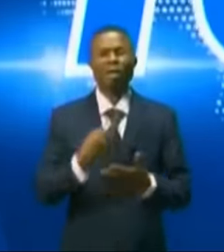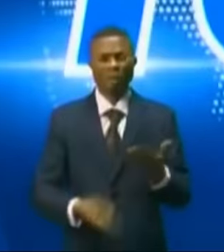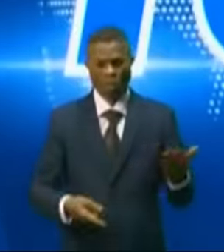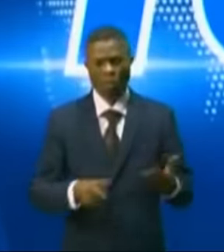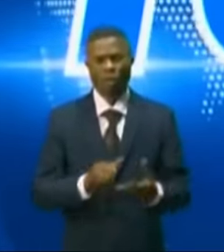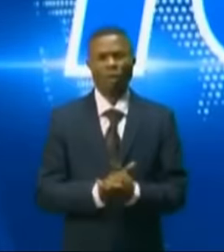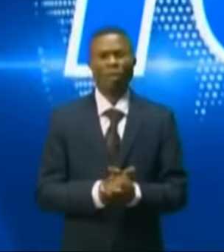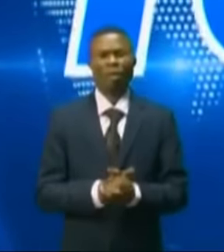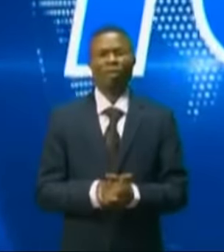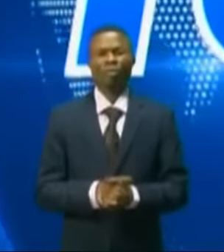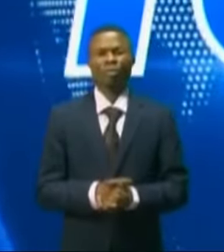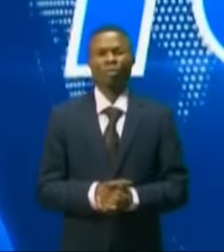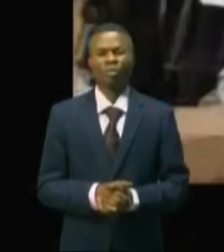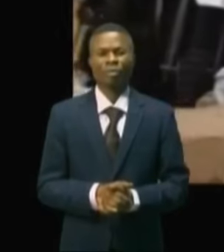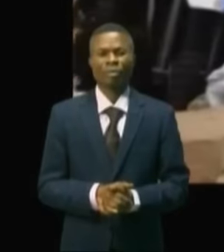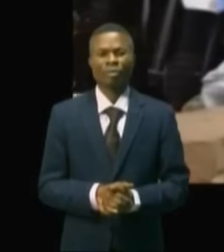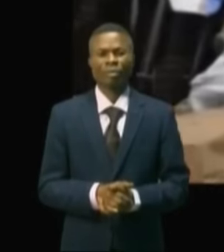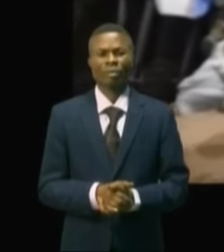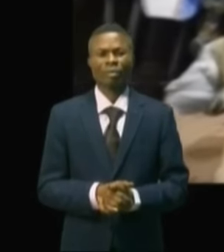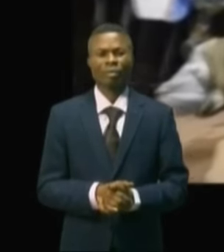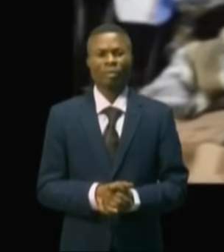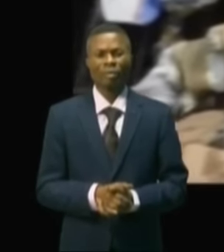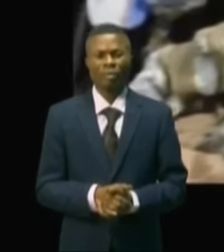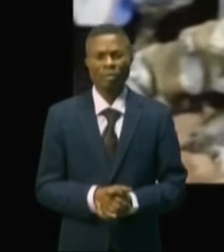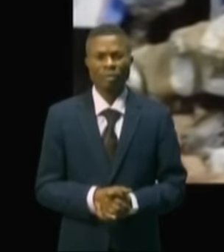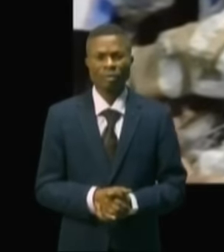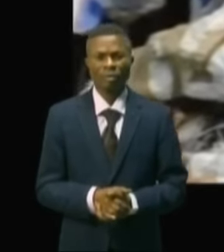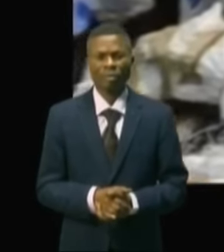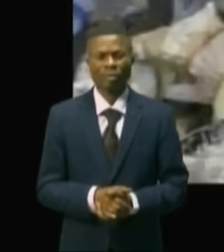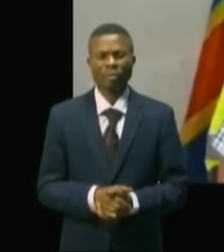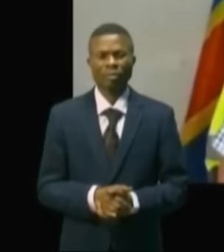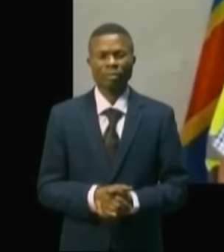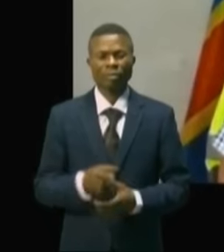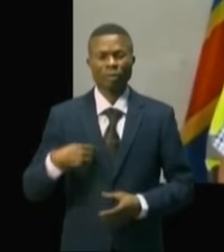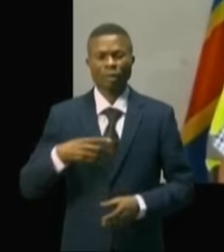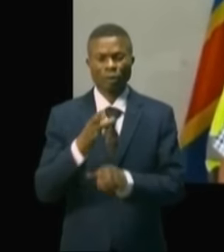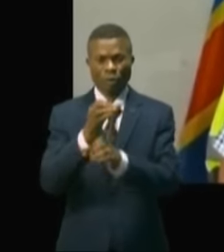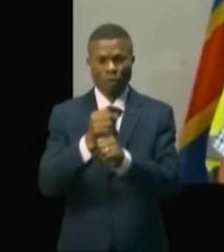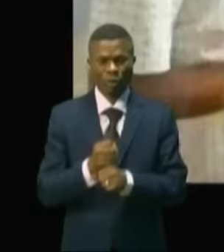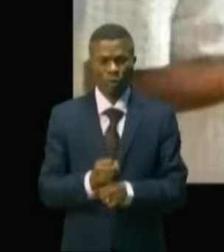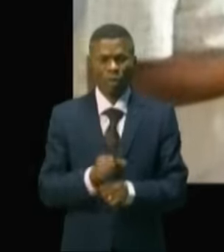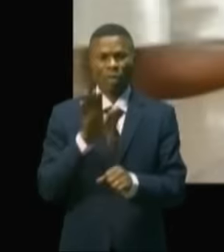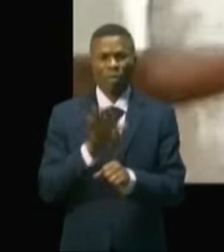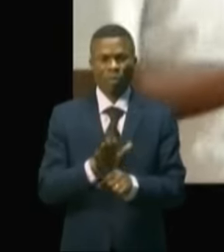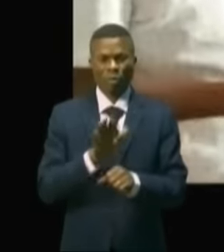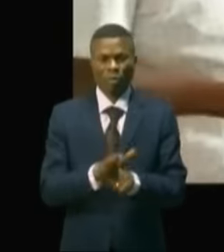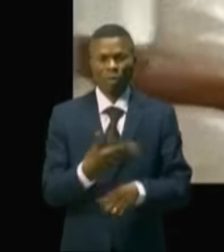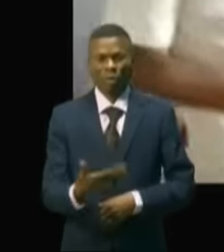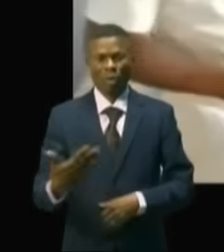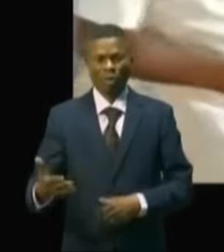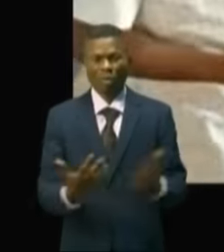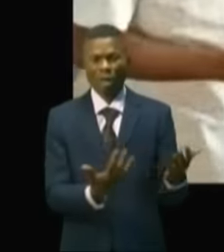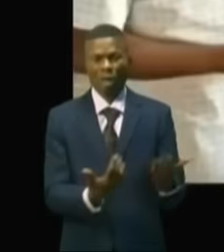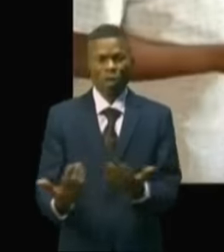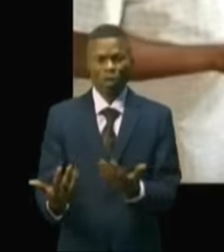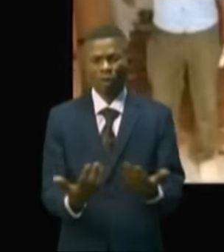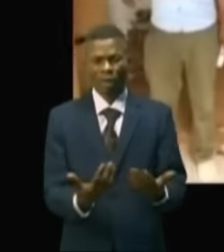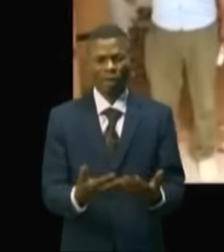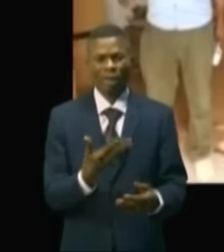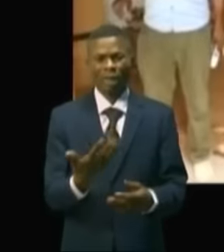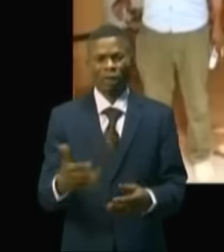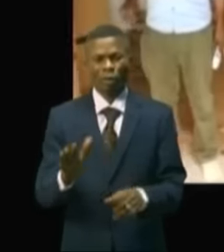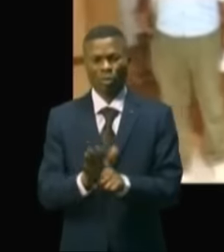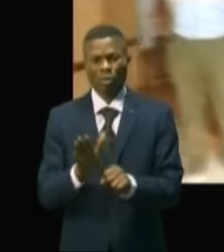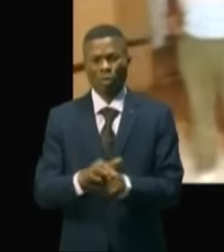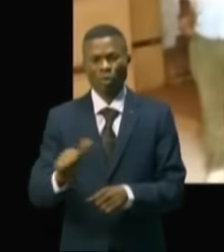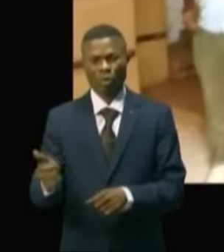la RTNC Chicapa. Nous venons de recevoir un lot important d'équipements informatiques et accessoires